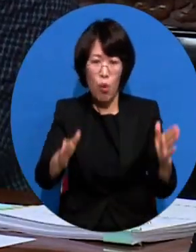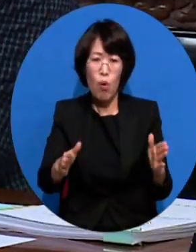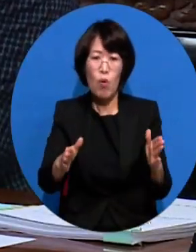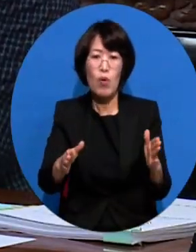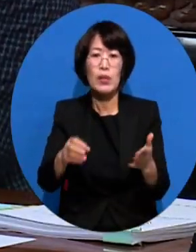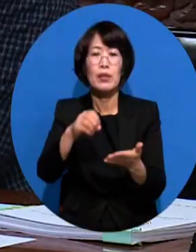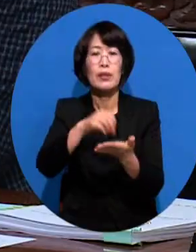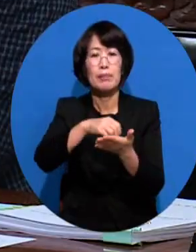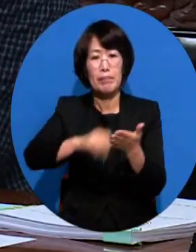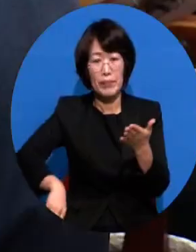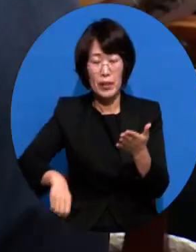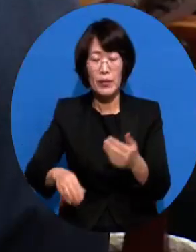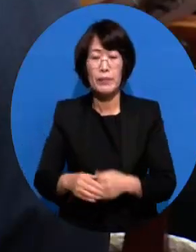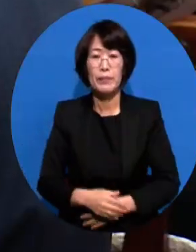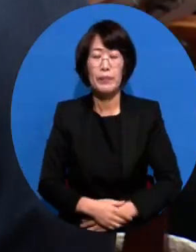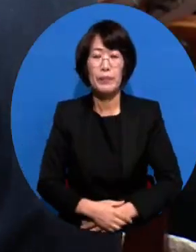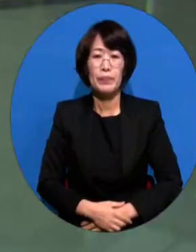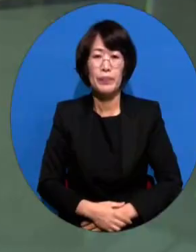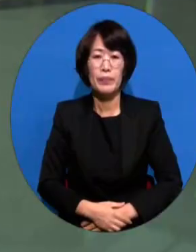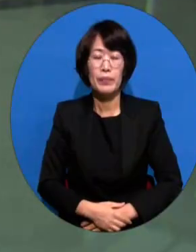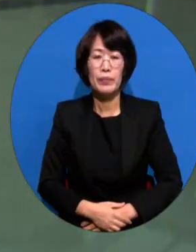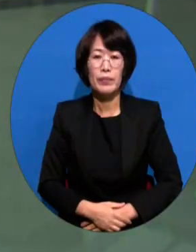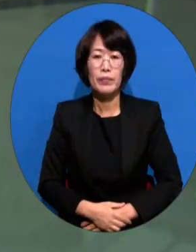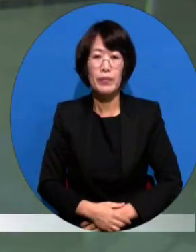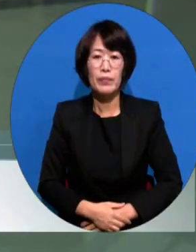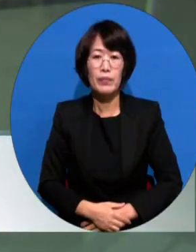제외돼 있습니다.